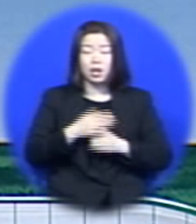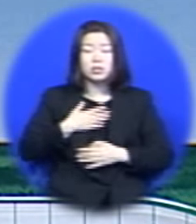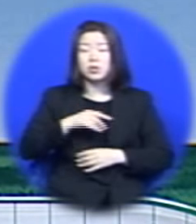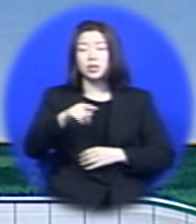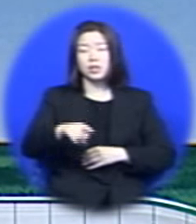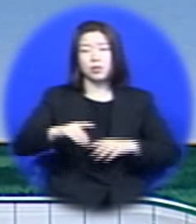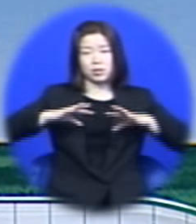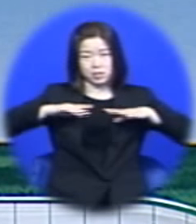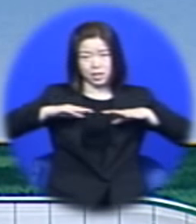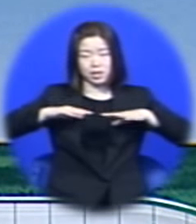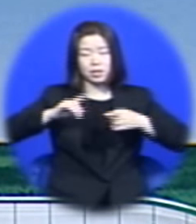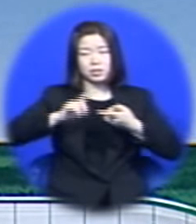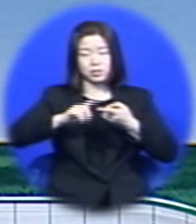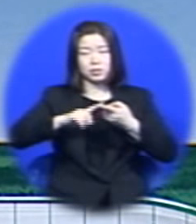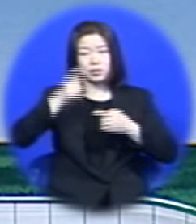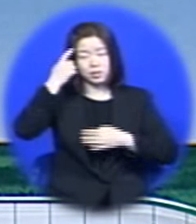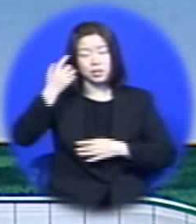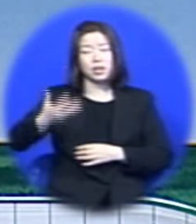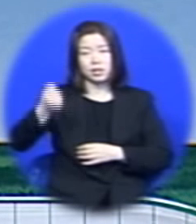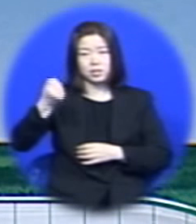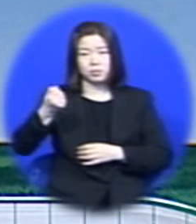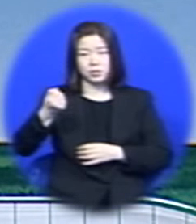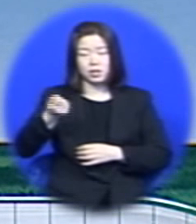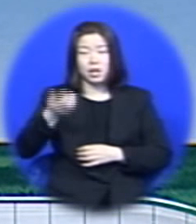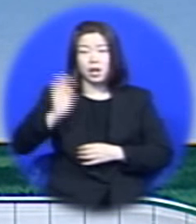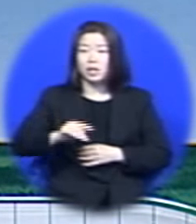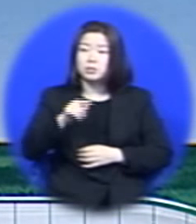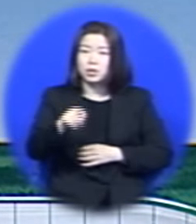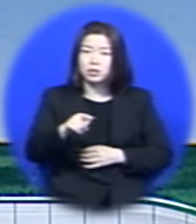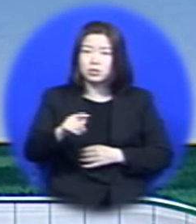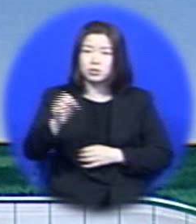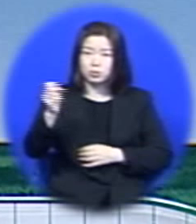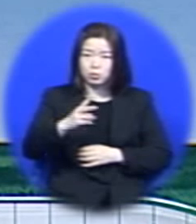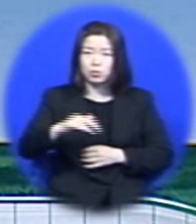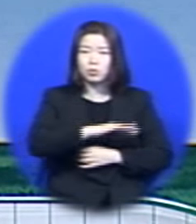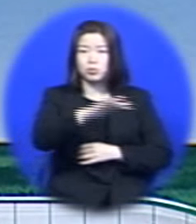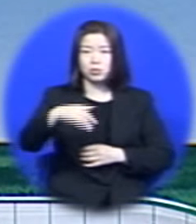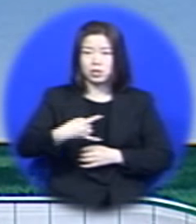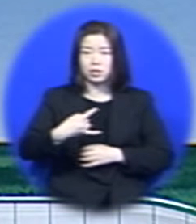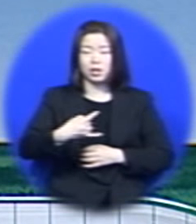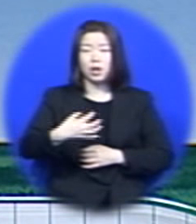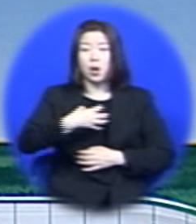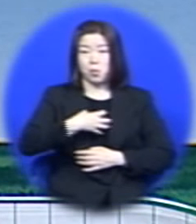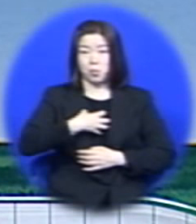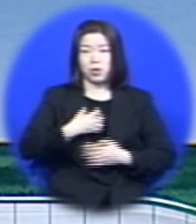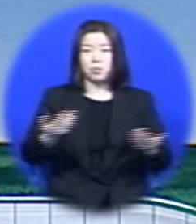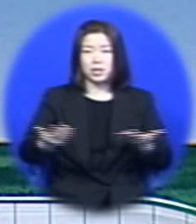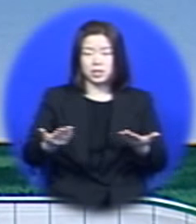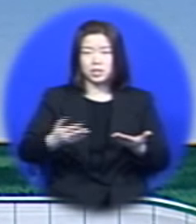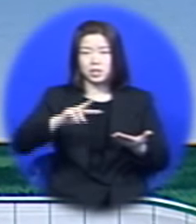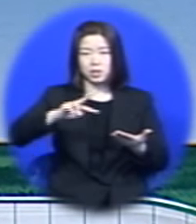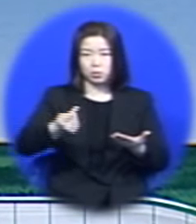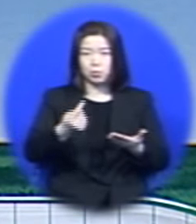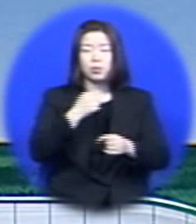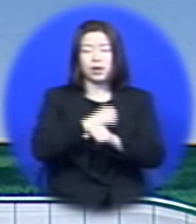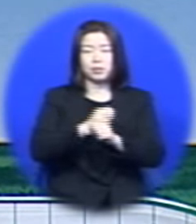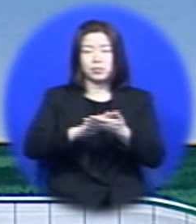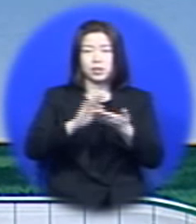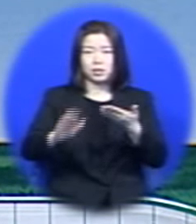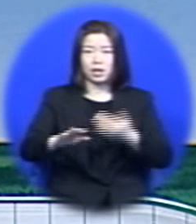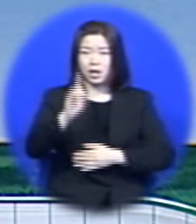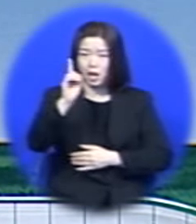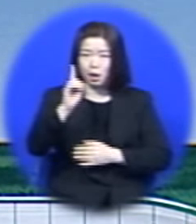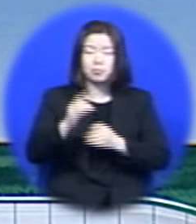생각합니다. 그러나 이것은 우리에게 굉장히 또한 위험한 일이기도 해요.